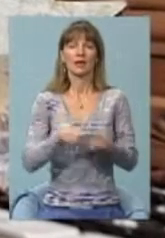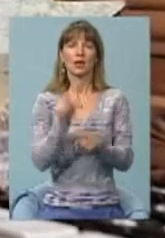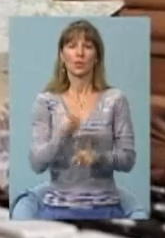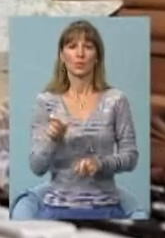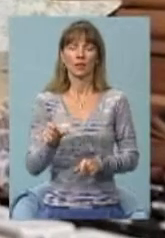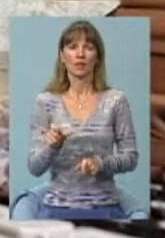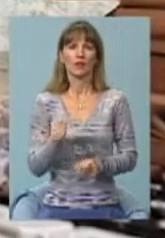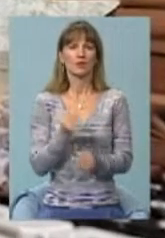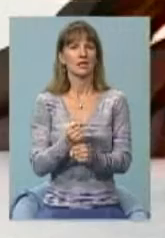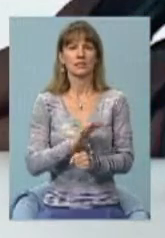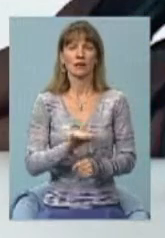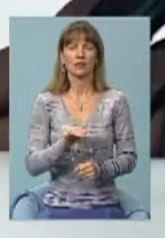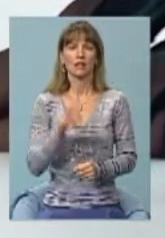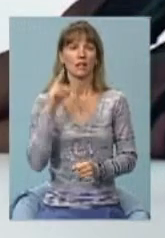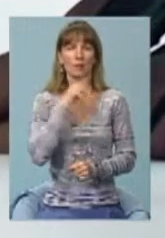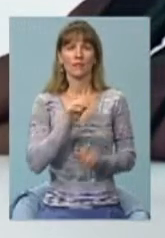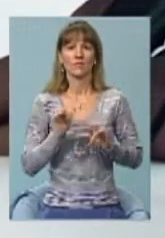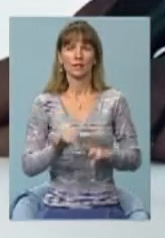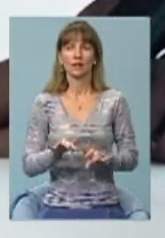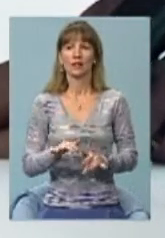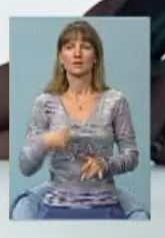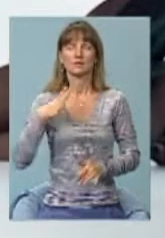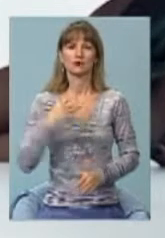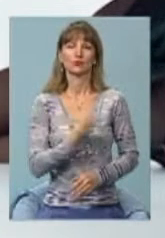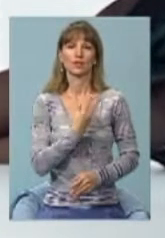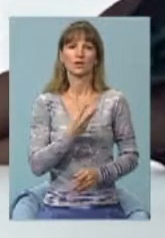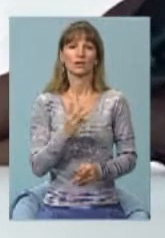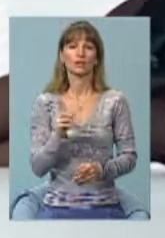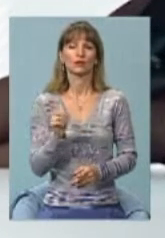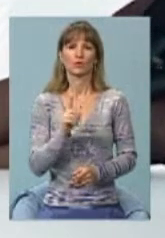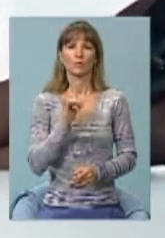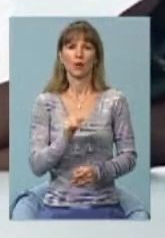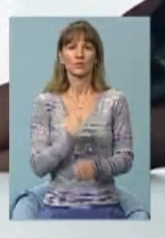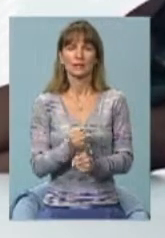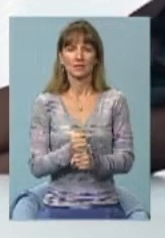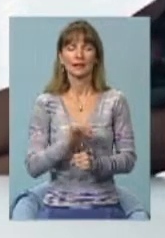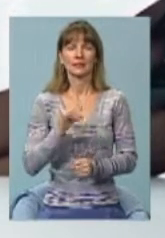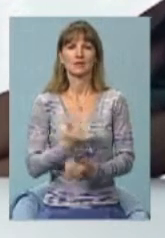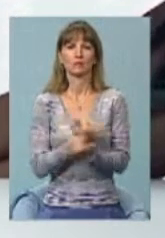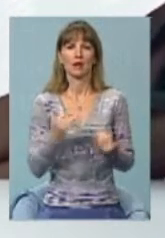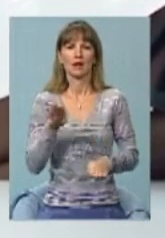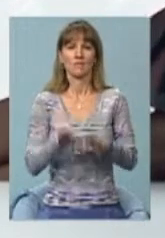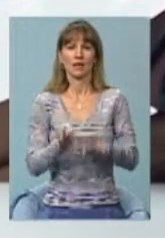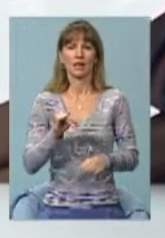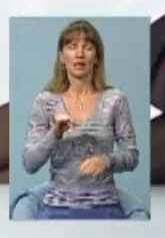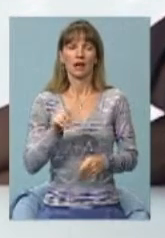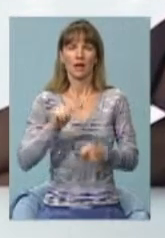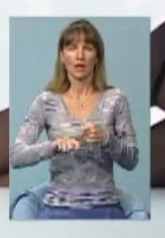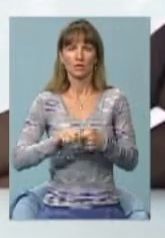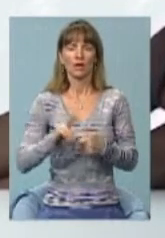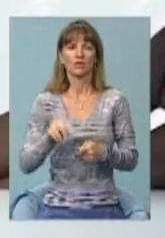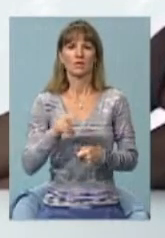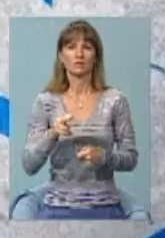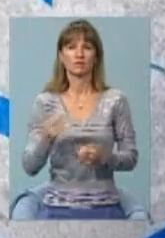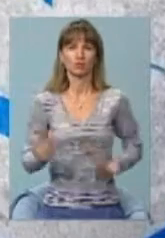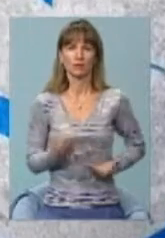не скоять нерозумних вчинків. Ця риса стримує бажання зробити щось погане і забезпечує рівновагу та контроль над вчинками у